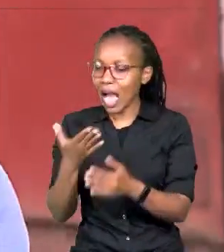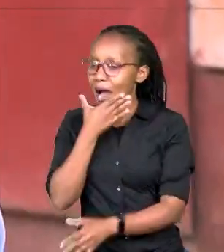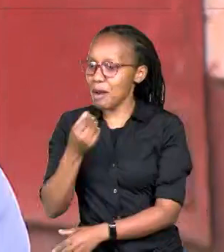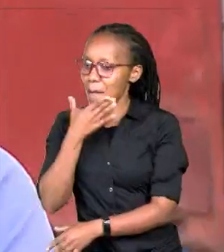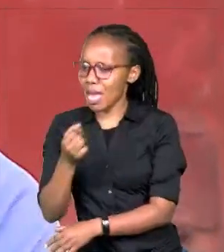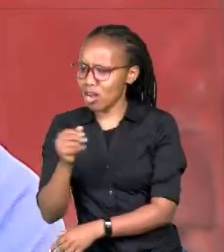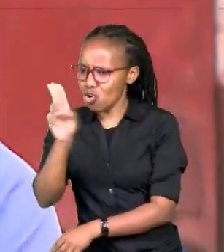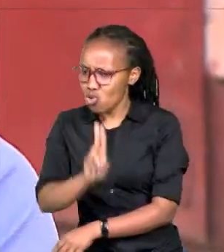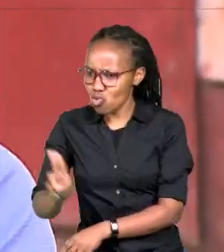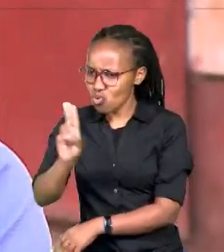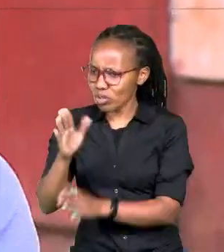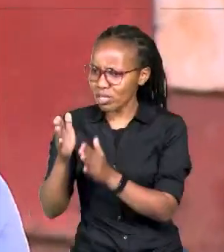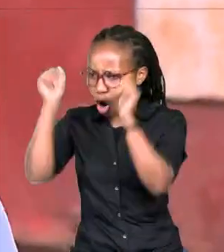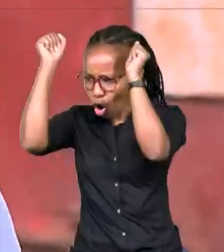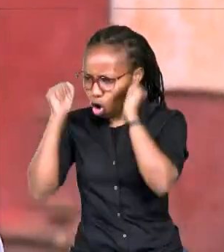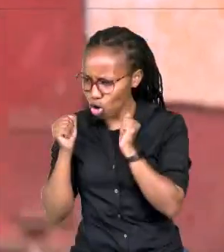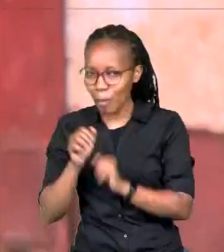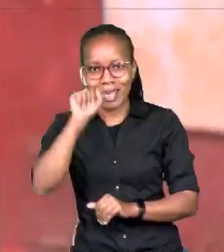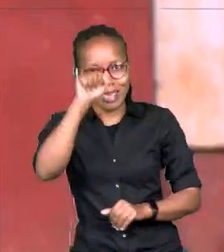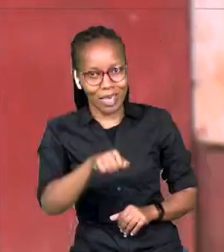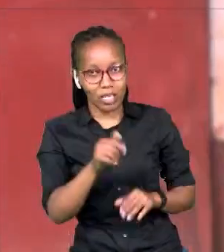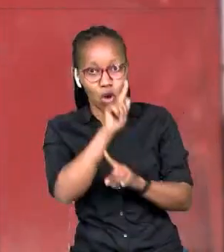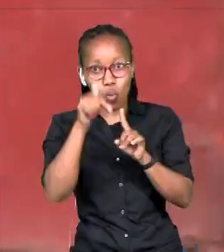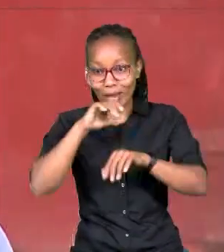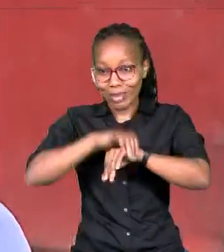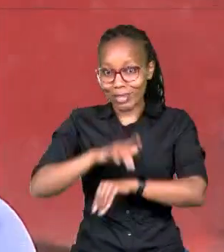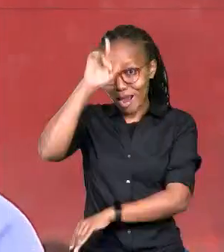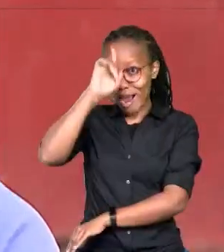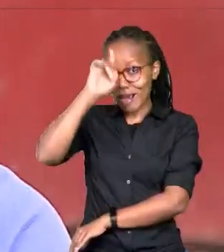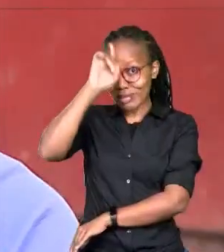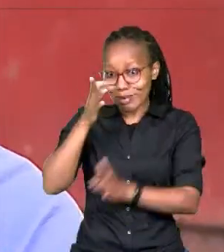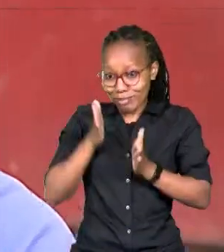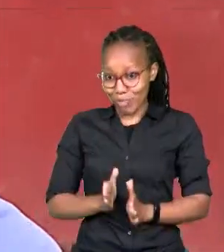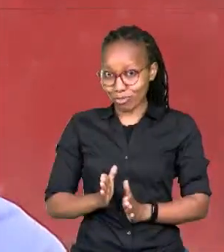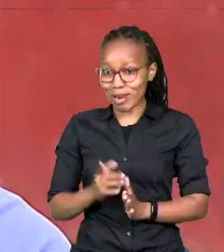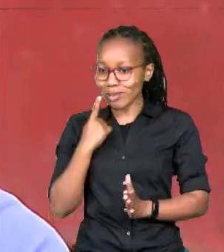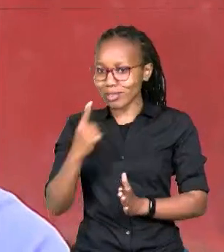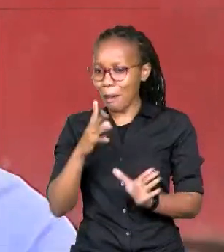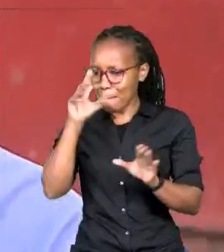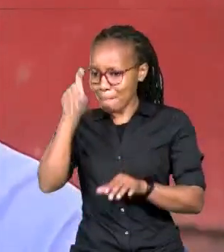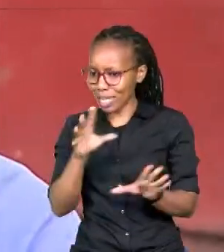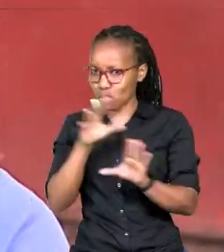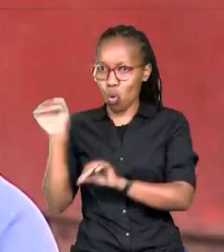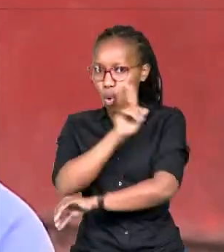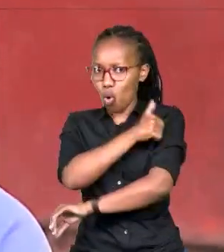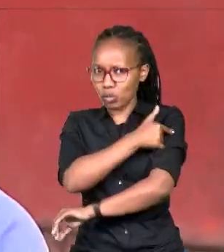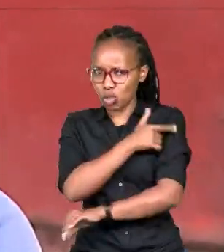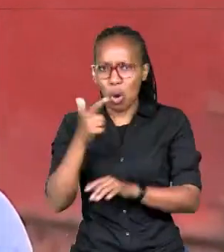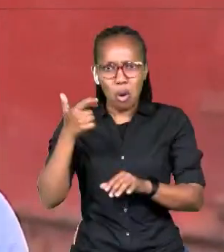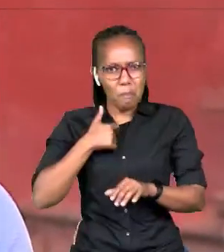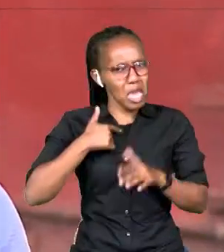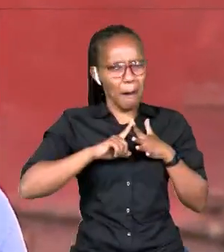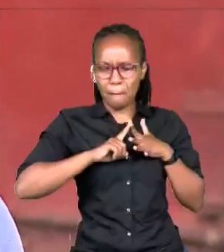tunatumia condom na siwaambi. Nikipata mtu mwenye ako serious ananiambia twende usi tupimwe na mtoroka. Juu najua